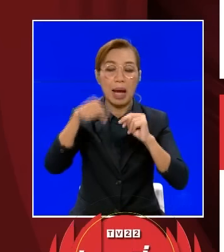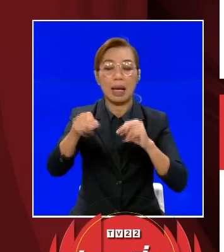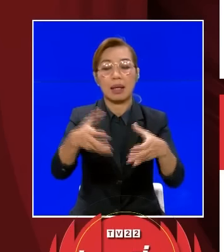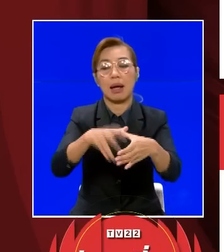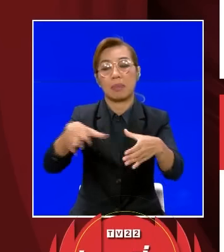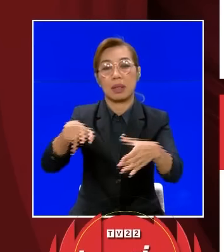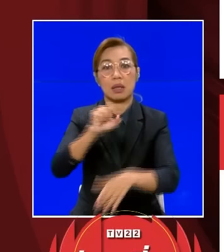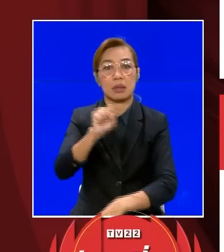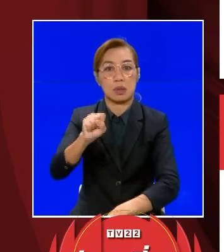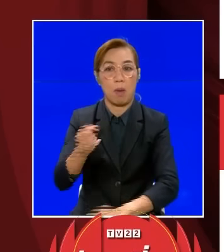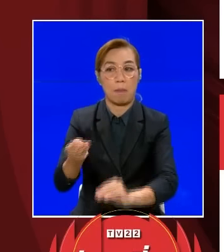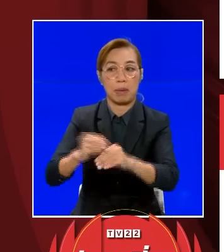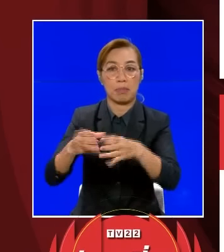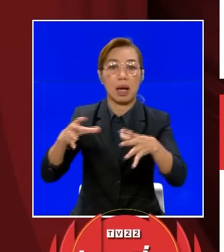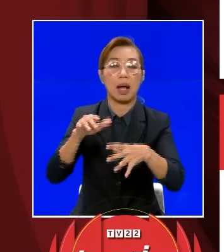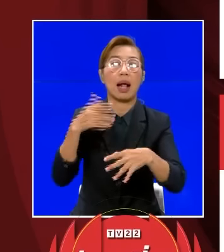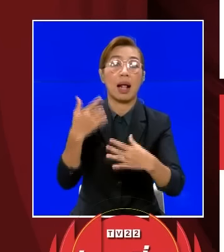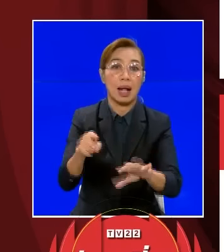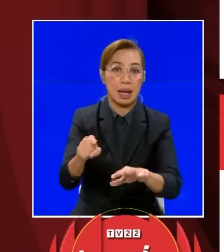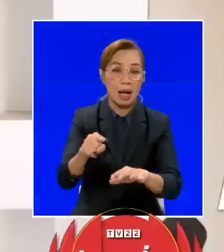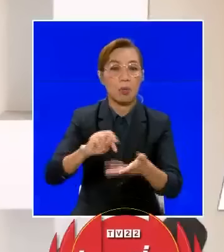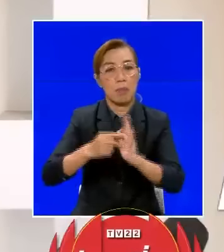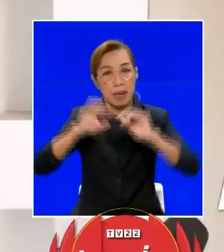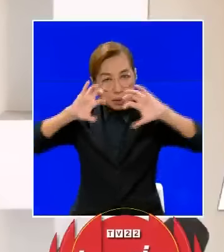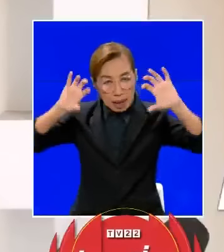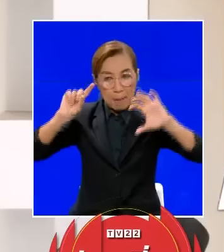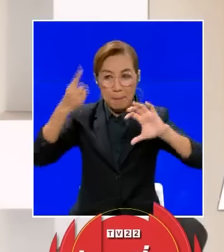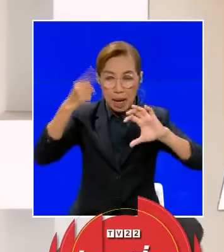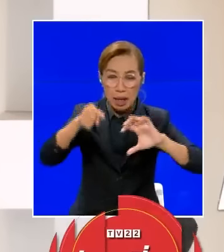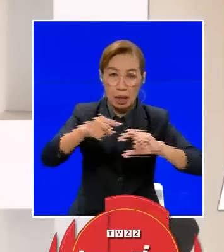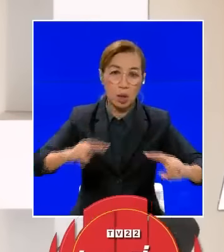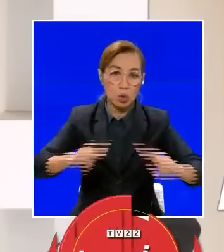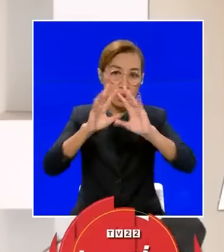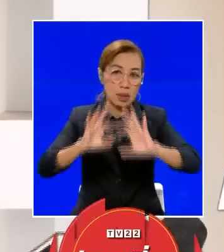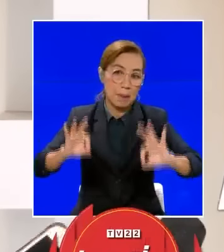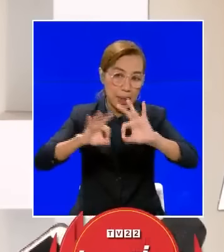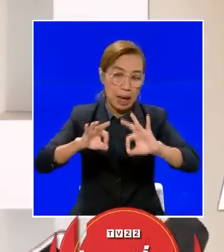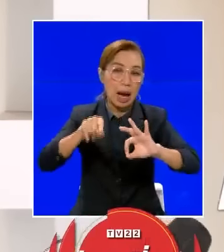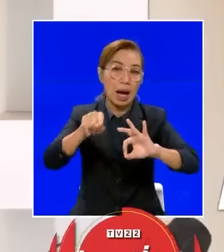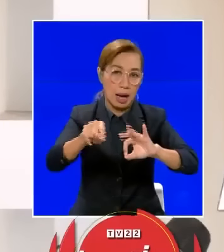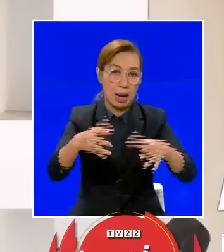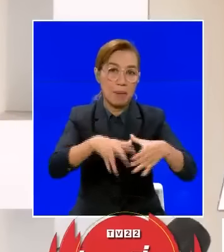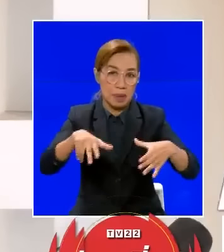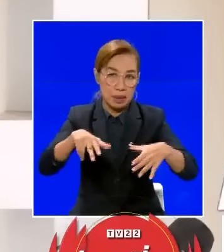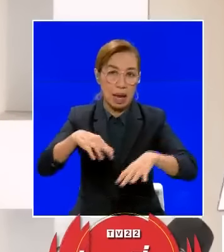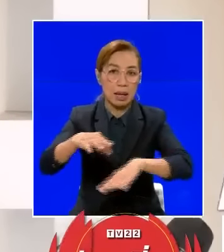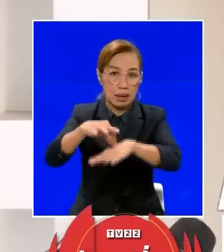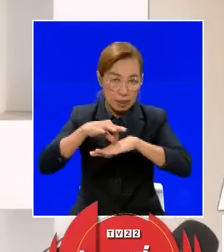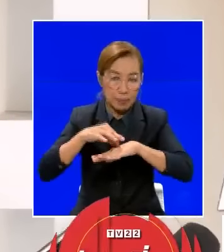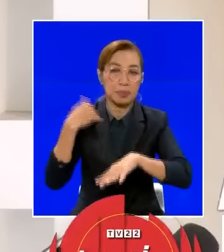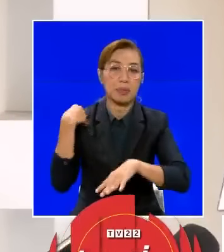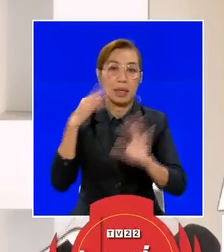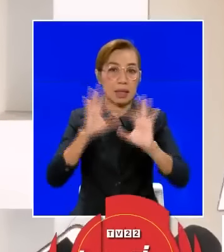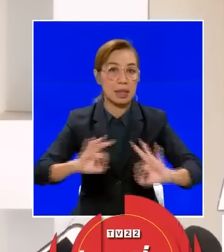ตั้งรัฐบาลใหม่ก็จะมีการแบ่งกระทรวงกันใหม่อาจจะมีการดึงกระทรวงสำคัญมาอยู่ในความดูแลได้มากกว่าเดิมโดยเฉพา